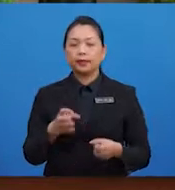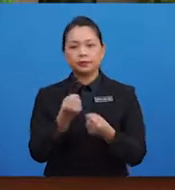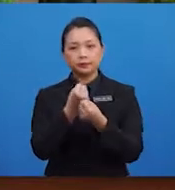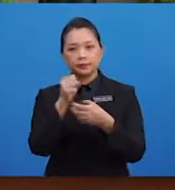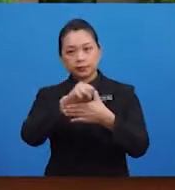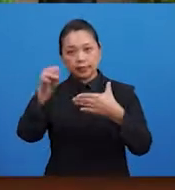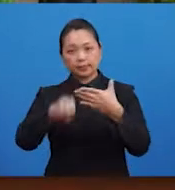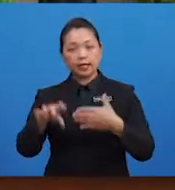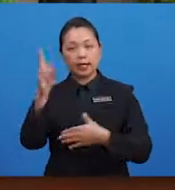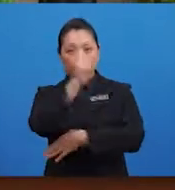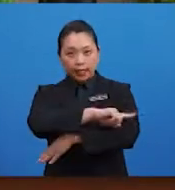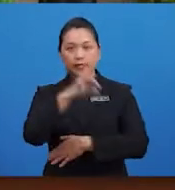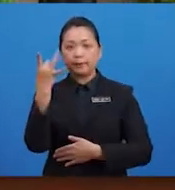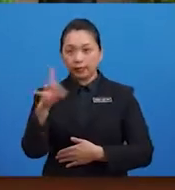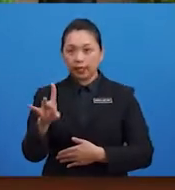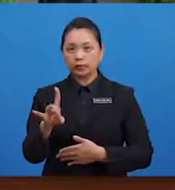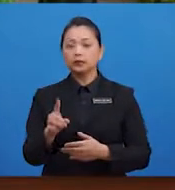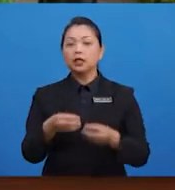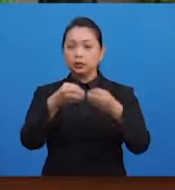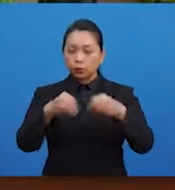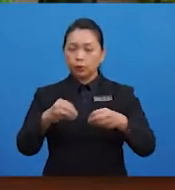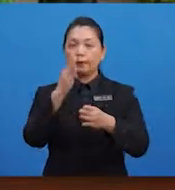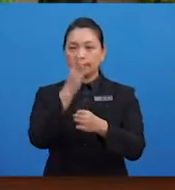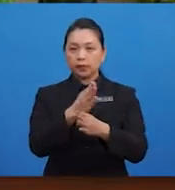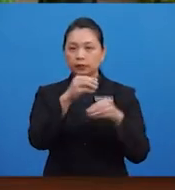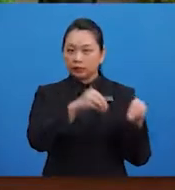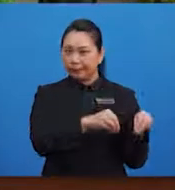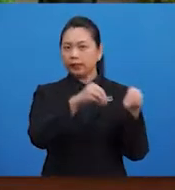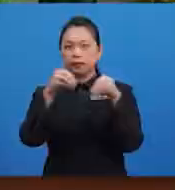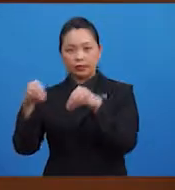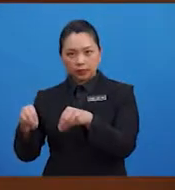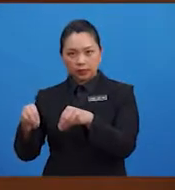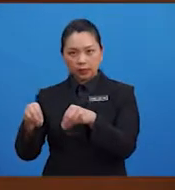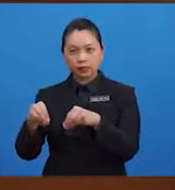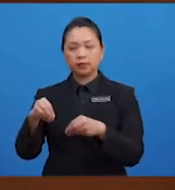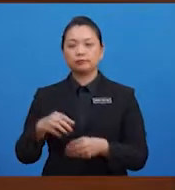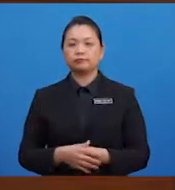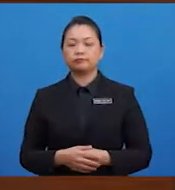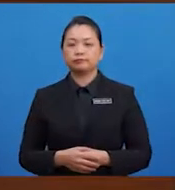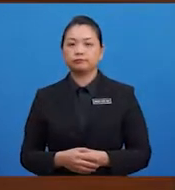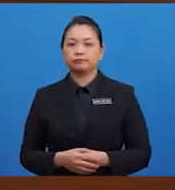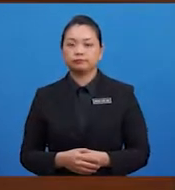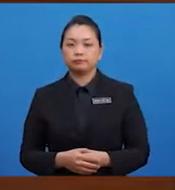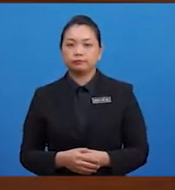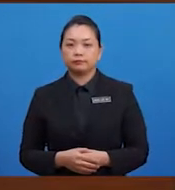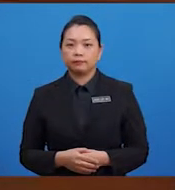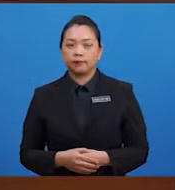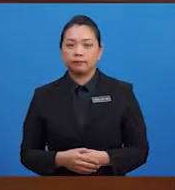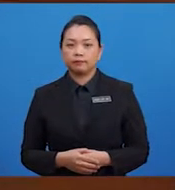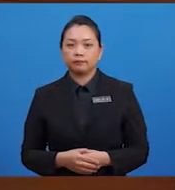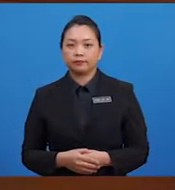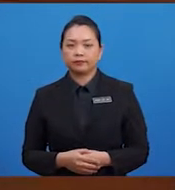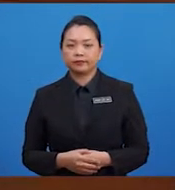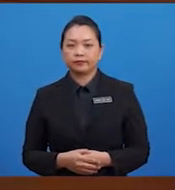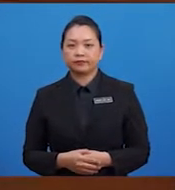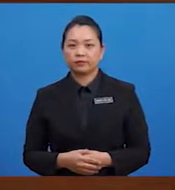ke-18, telur yang didapati bernas dipindahkan ke hatcher tray. Seterusnya, hatcher tray yang